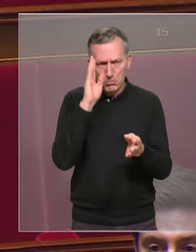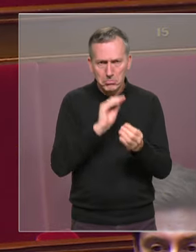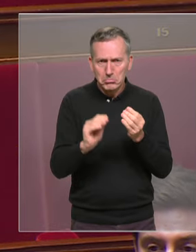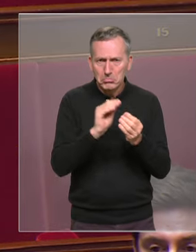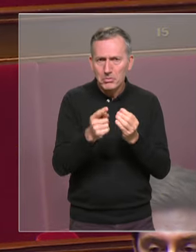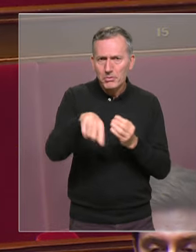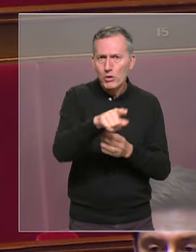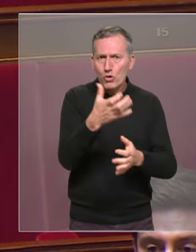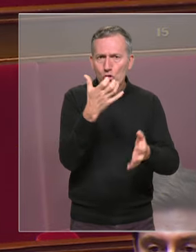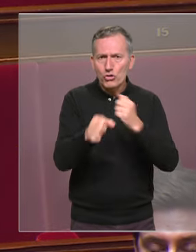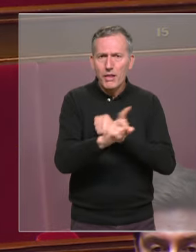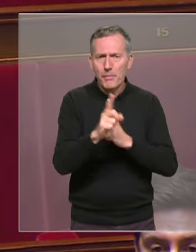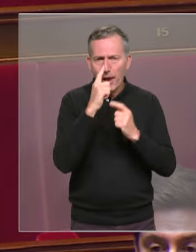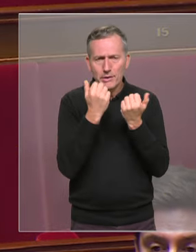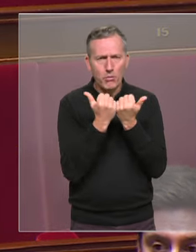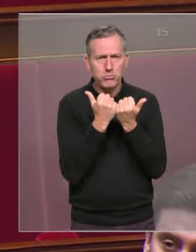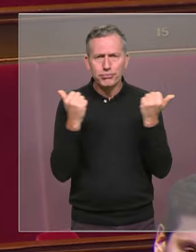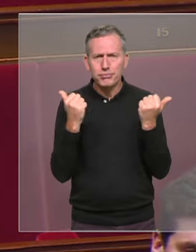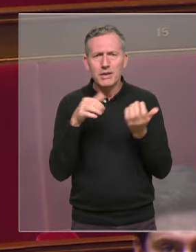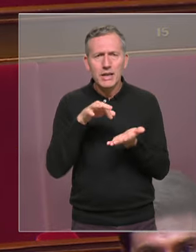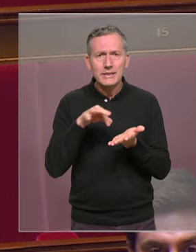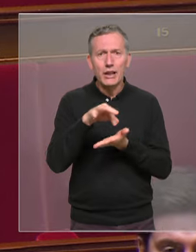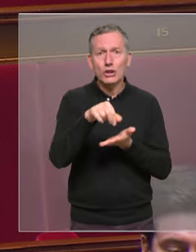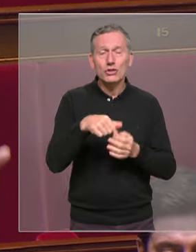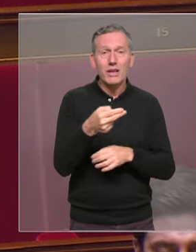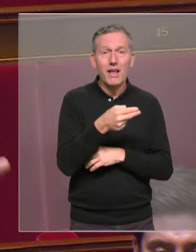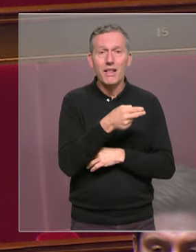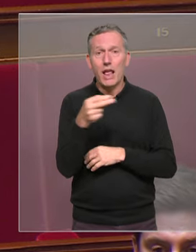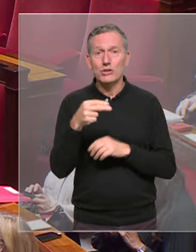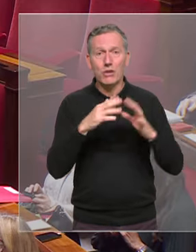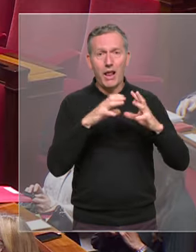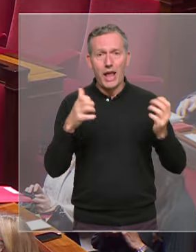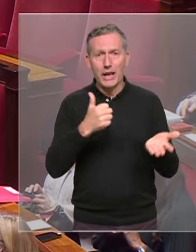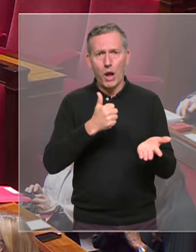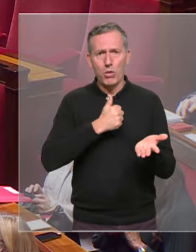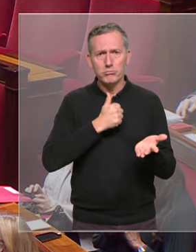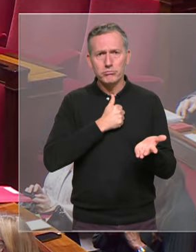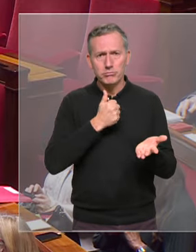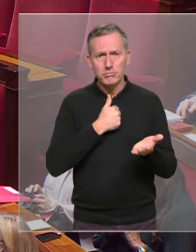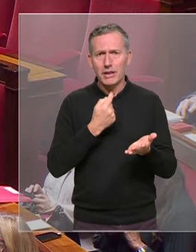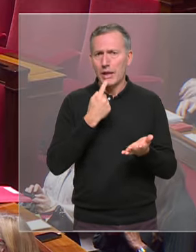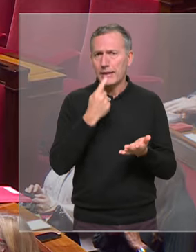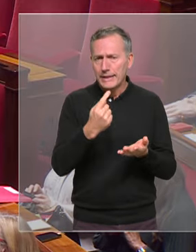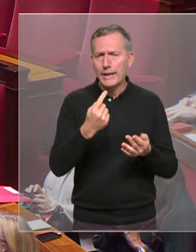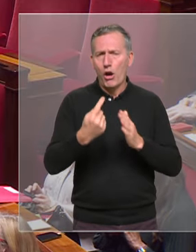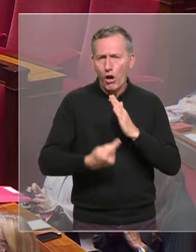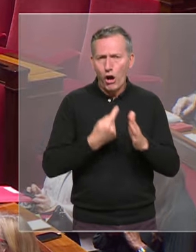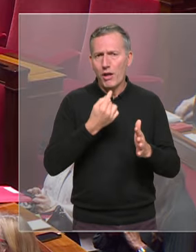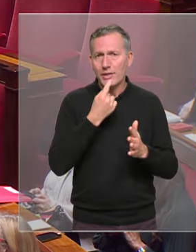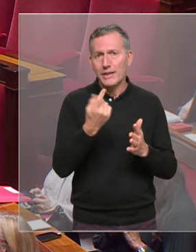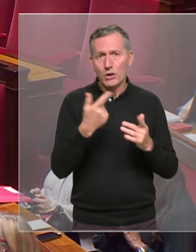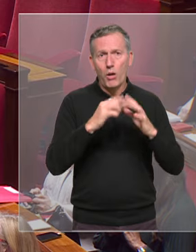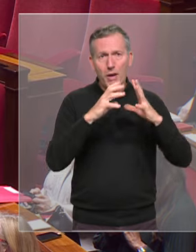ne vous gêne pas d'être en contradiction avec la stratégie nationale d'un cloud souverain, ça a été dit et redit, au moins d'un